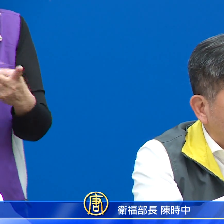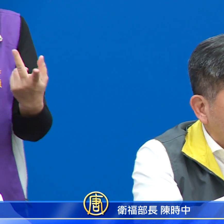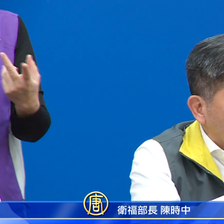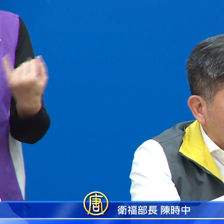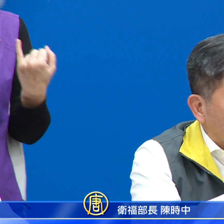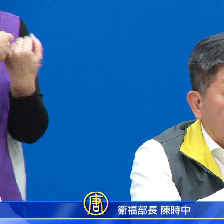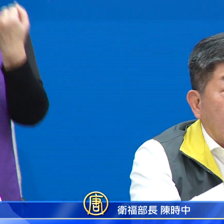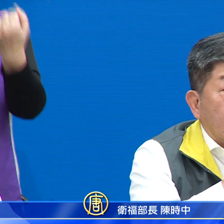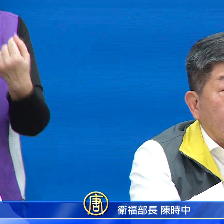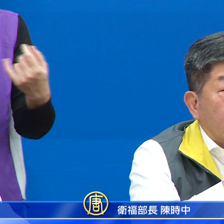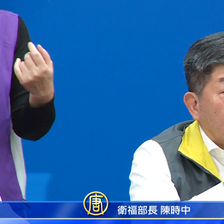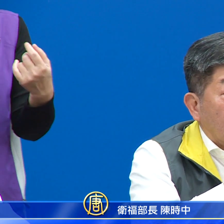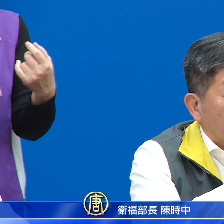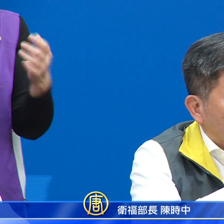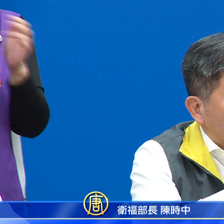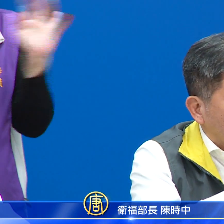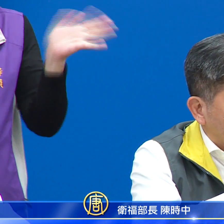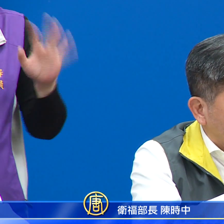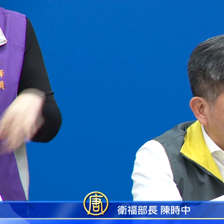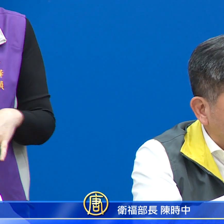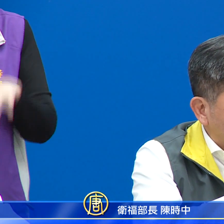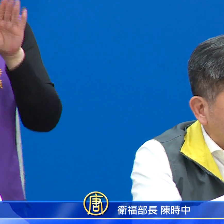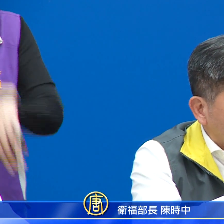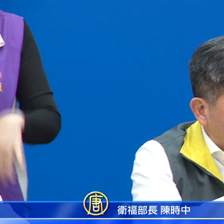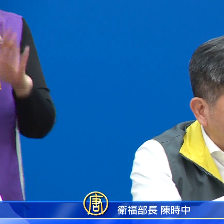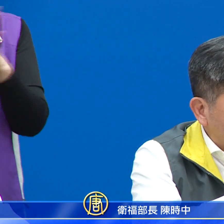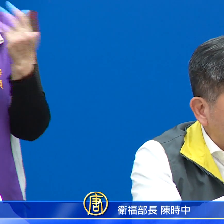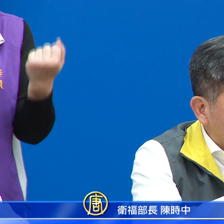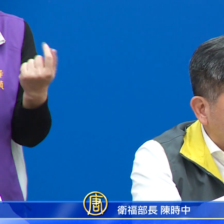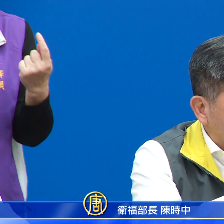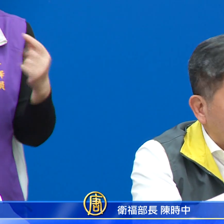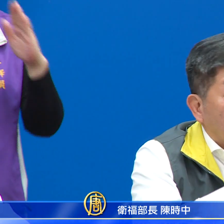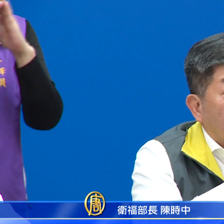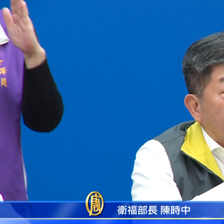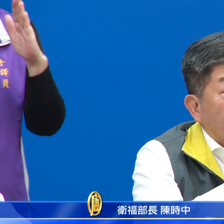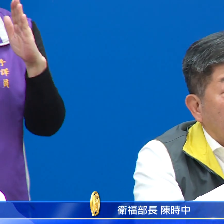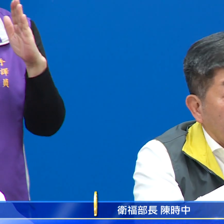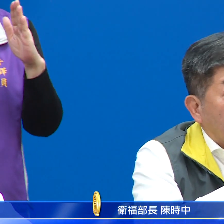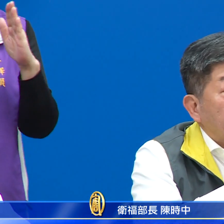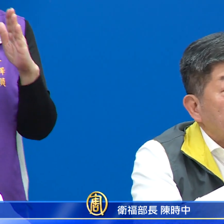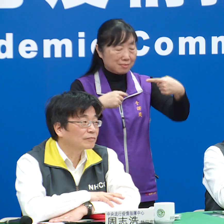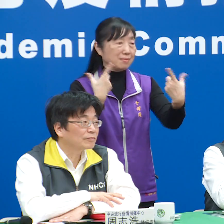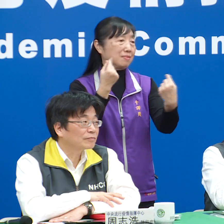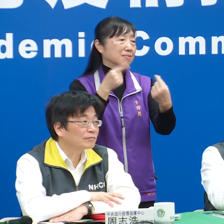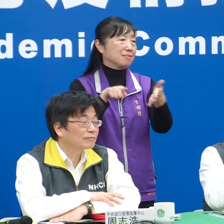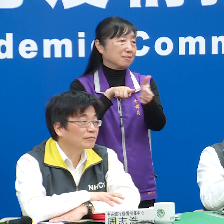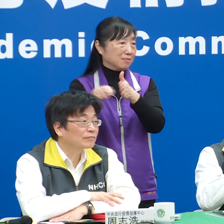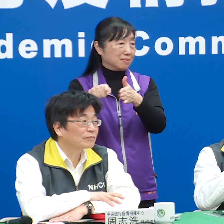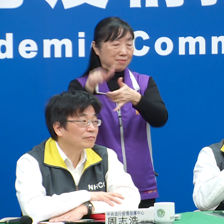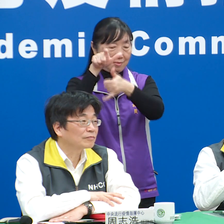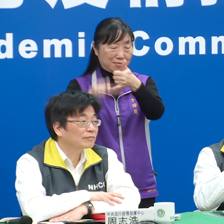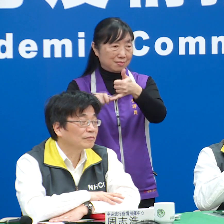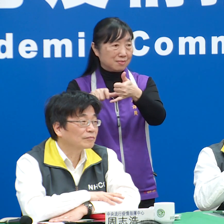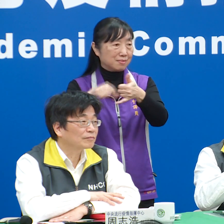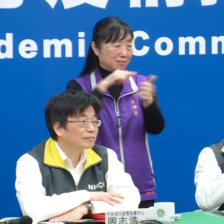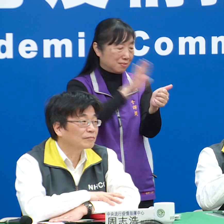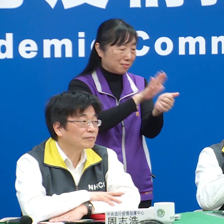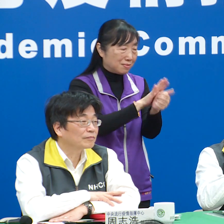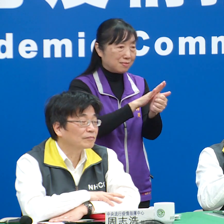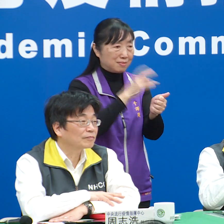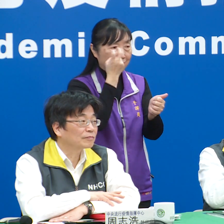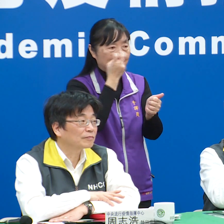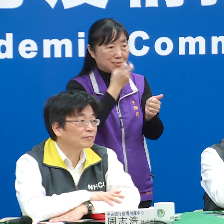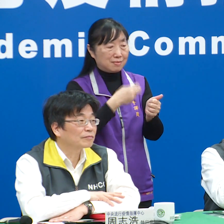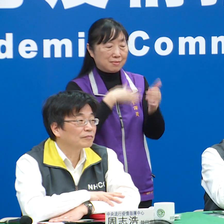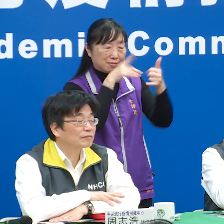女，这些当然都是要居家检疫，其余皆暂缓来台。 中央疫情指挥中心10日宣